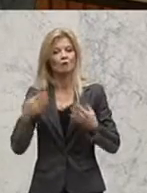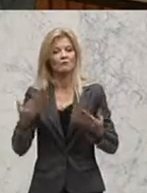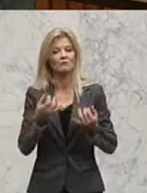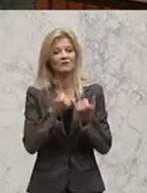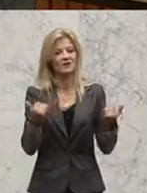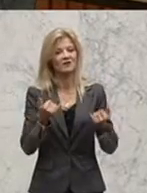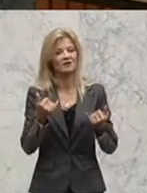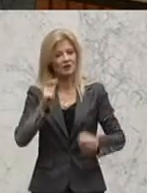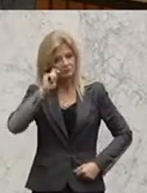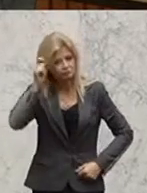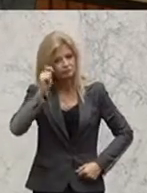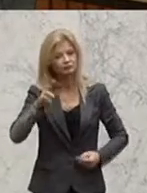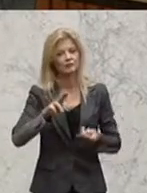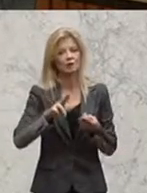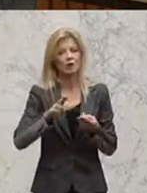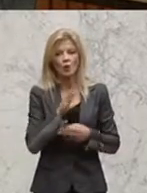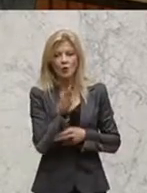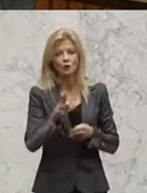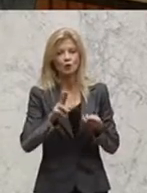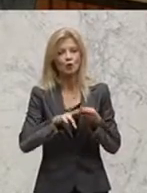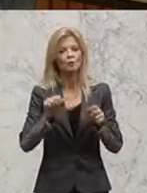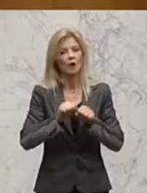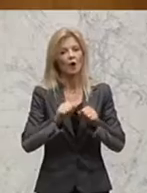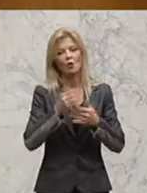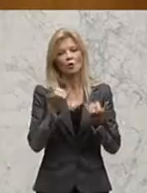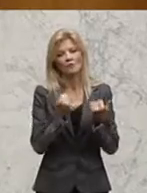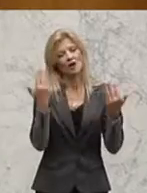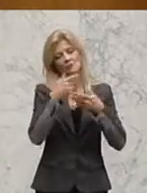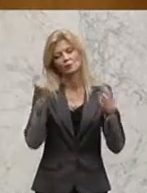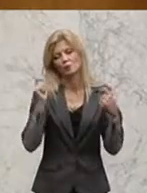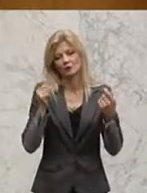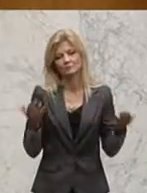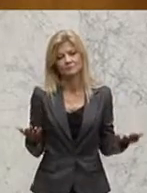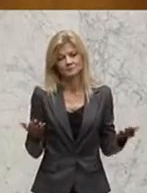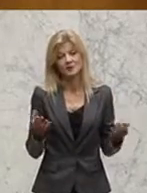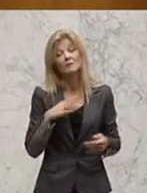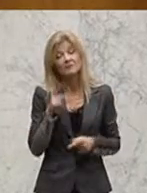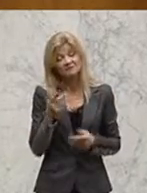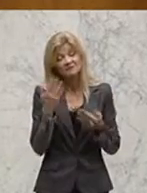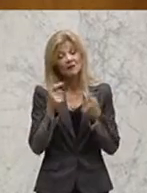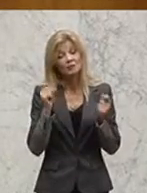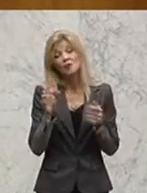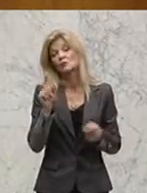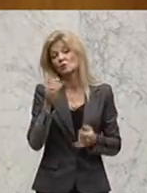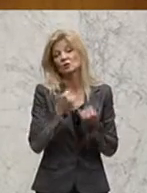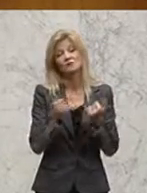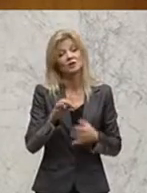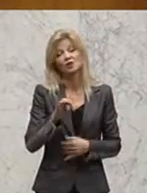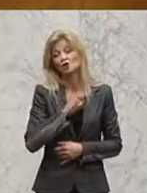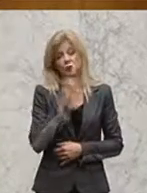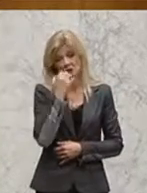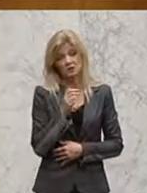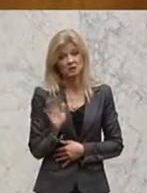beziehungsweise auch Abenteuer erleben. Abenteuer, das todernst sein kann, ja,